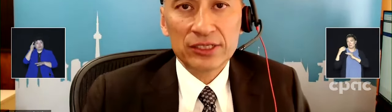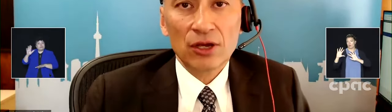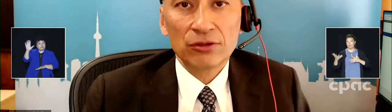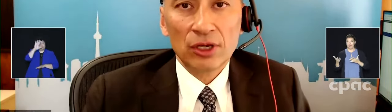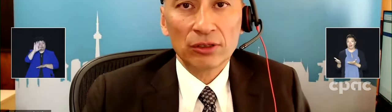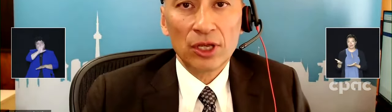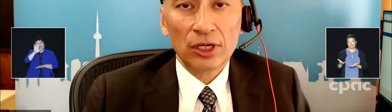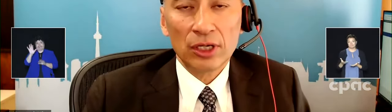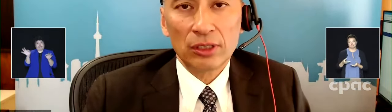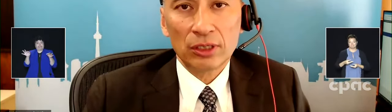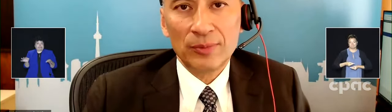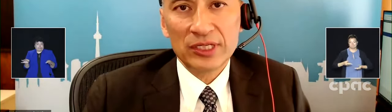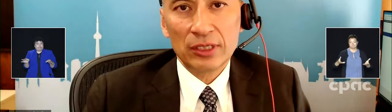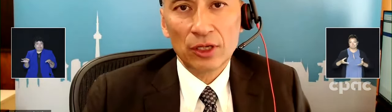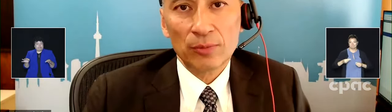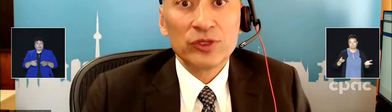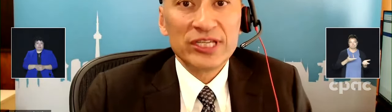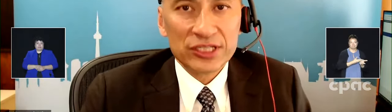ils ont dans leur